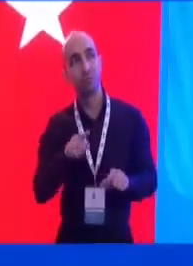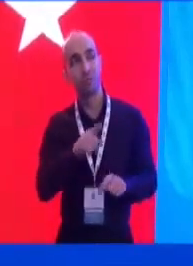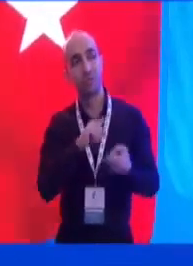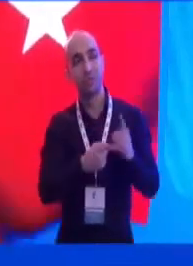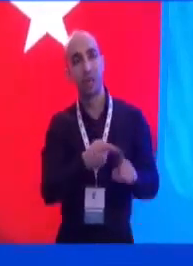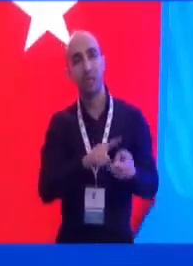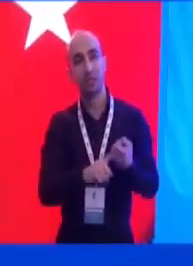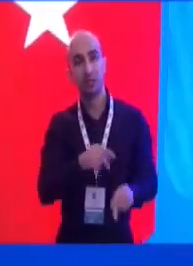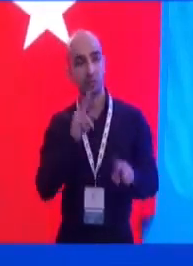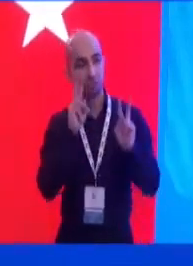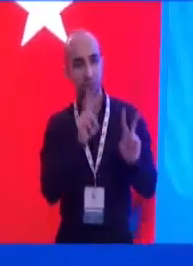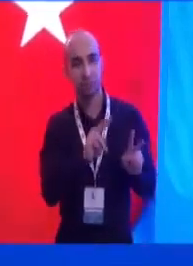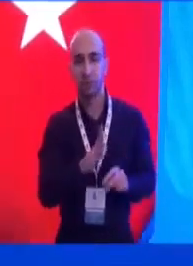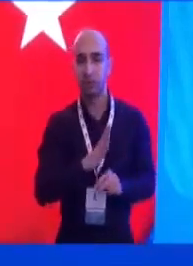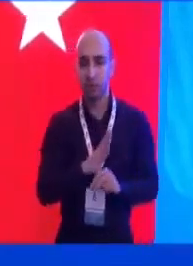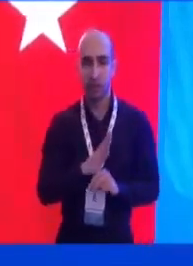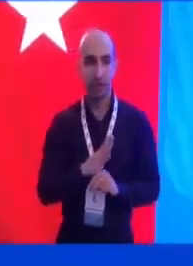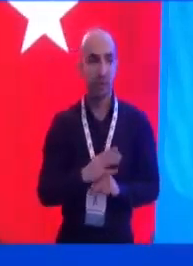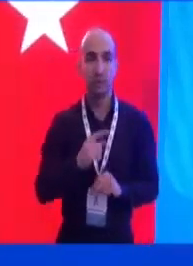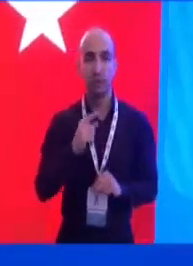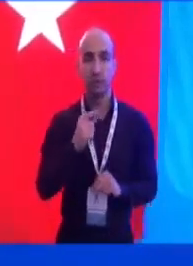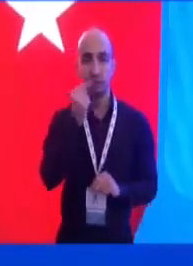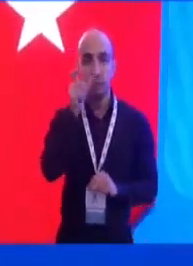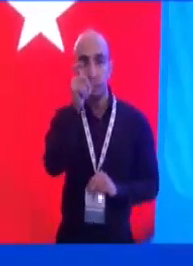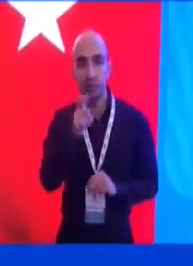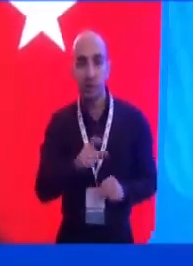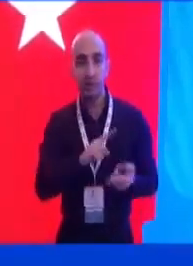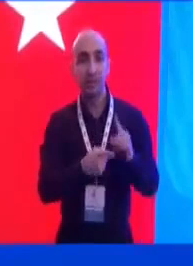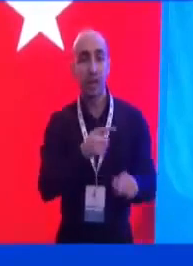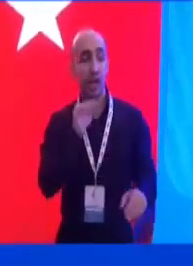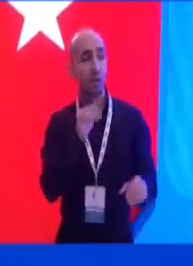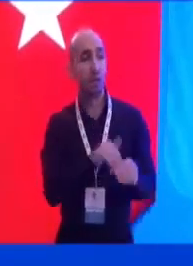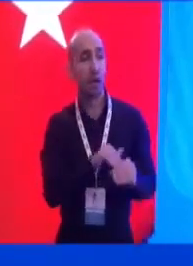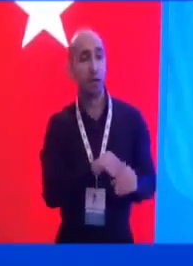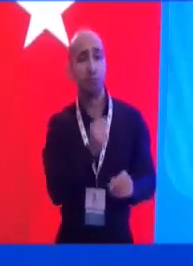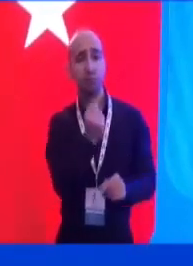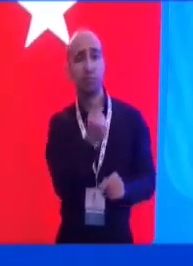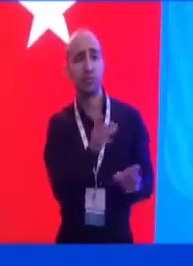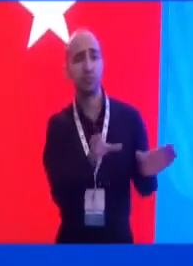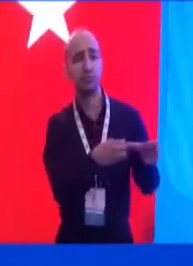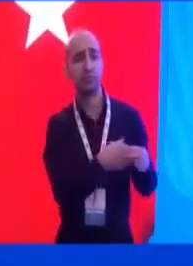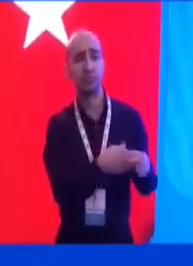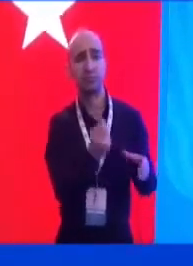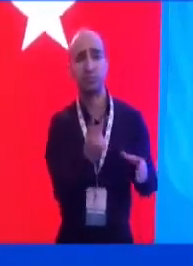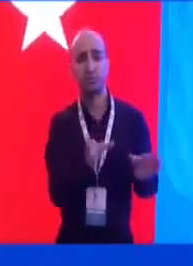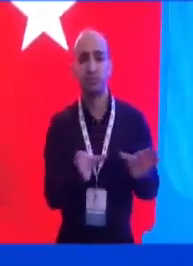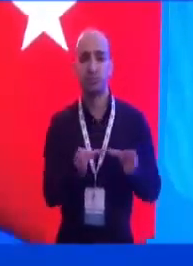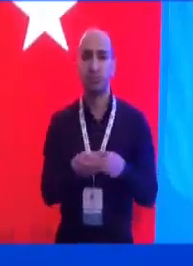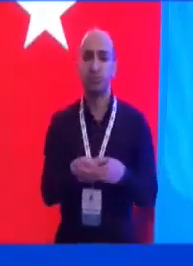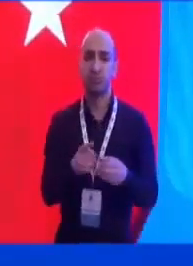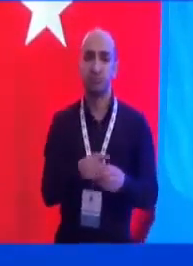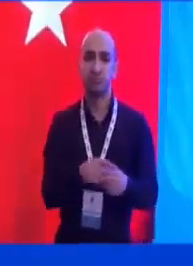var. İnsanların siyasi partileri hemen bir kategoride, bir grupta, bir